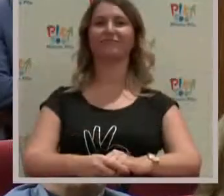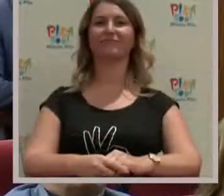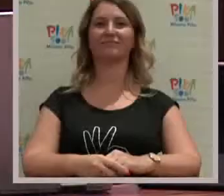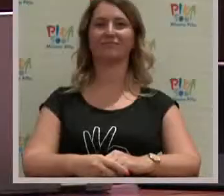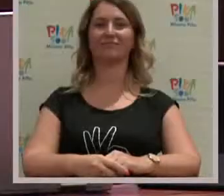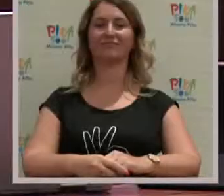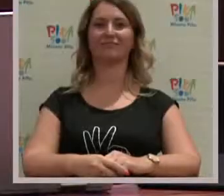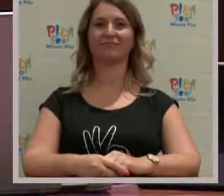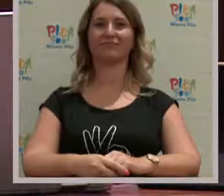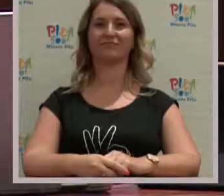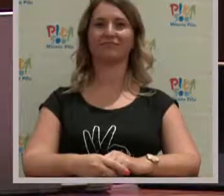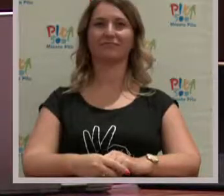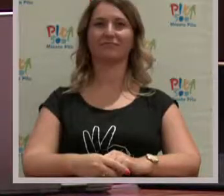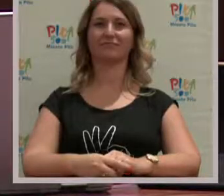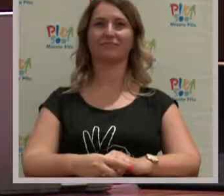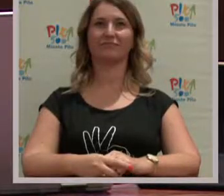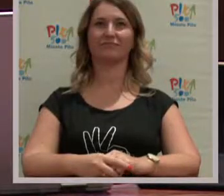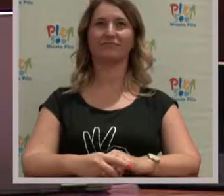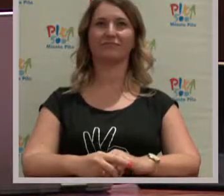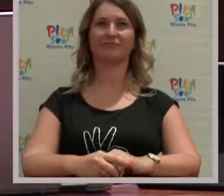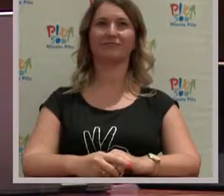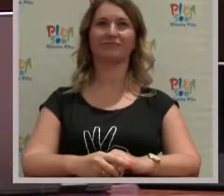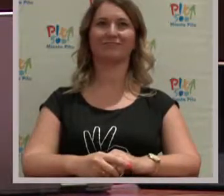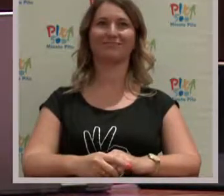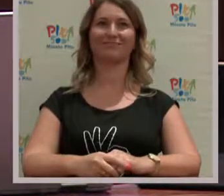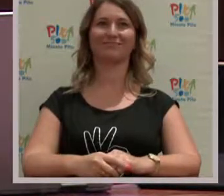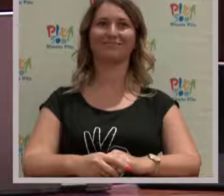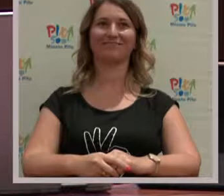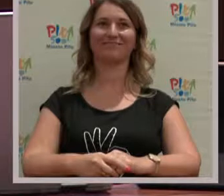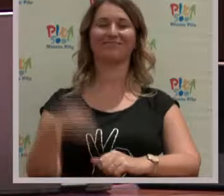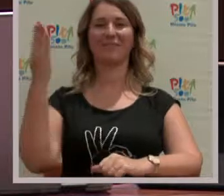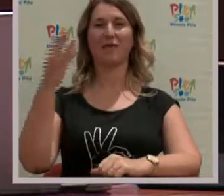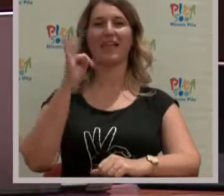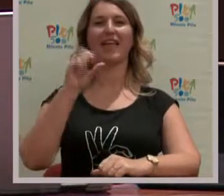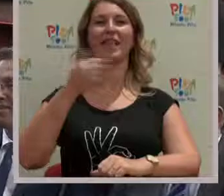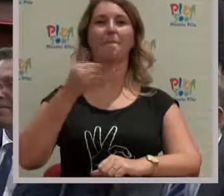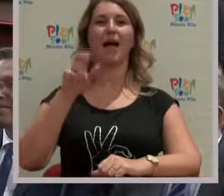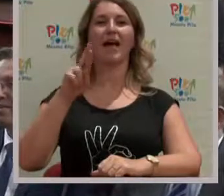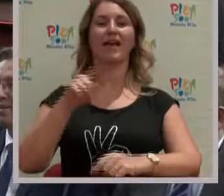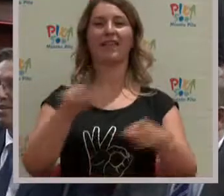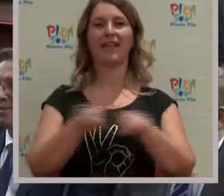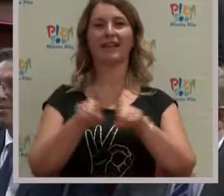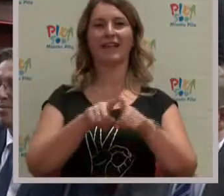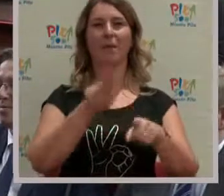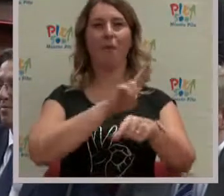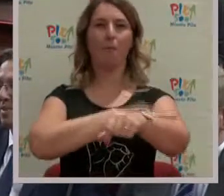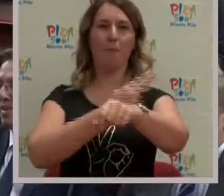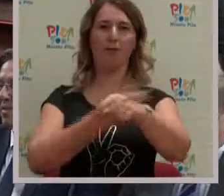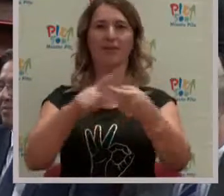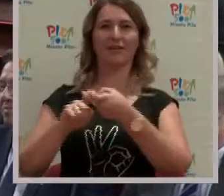Witam panią Tamarę Adamską, sekretarz oddziału Wielkopolskiego Polskiego Związku Głuchych.